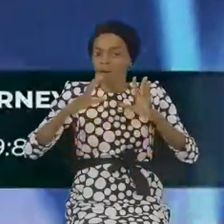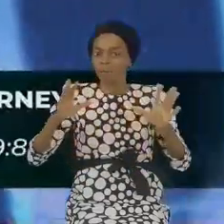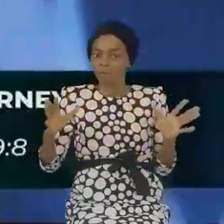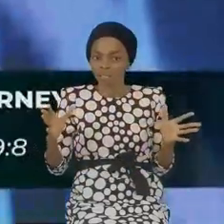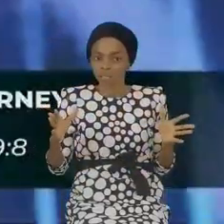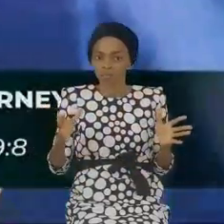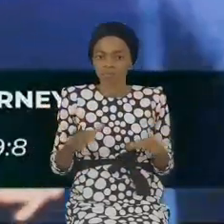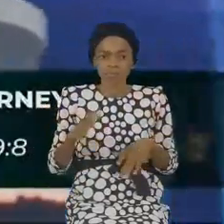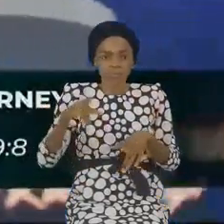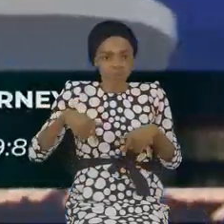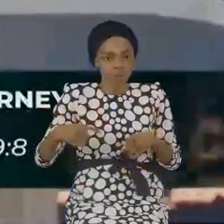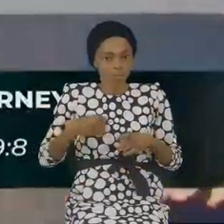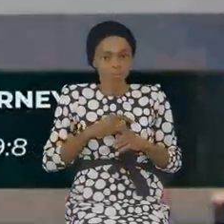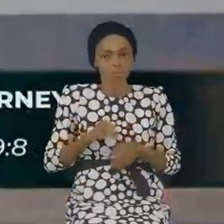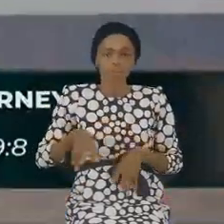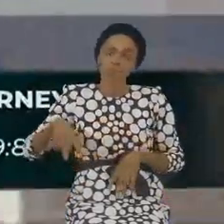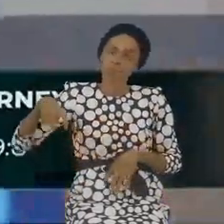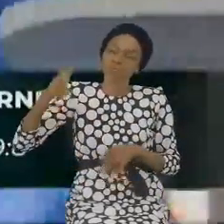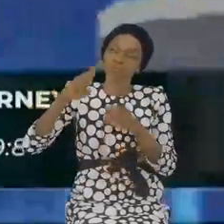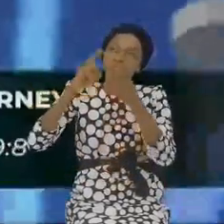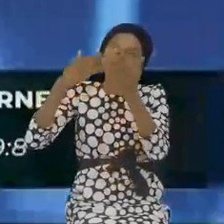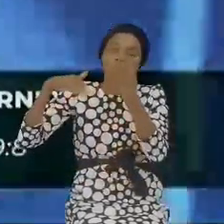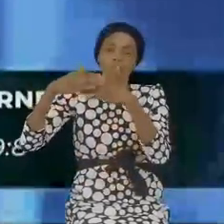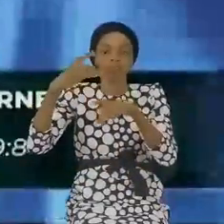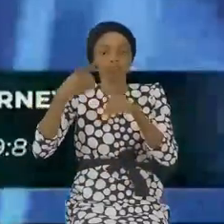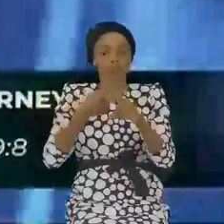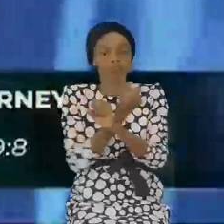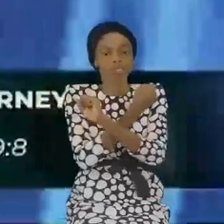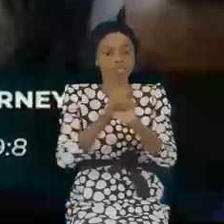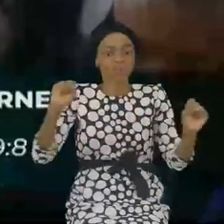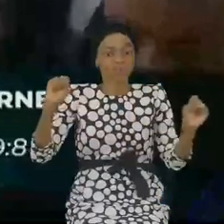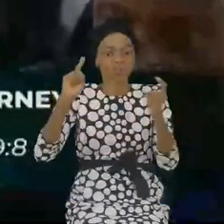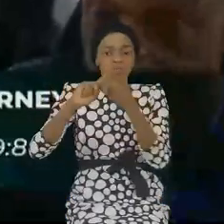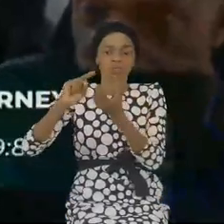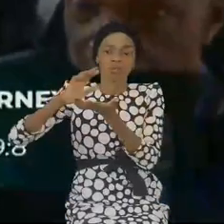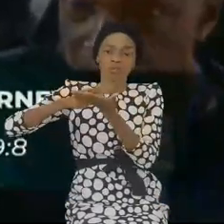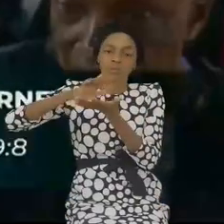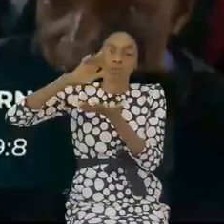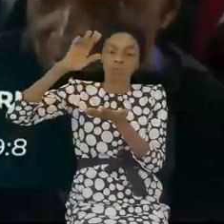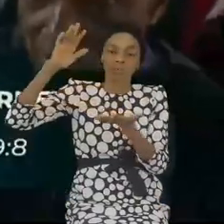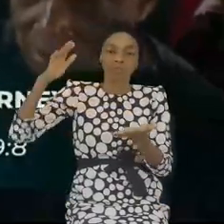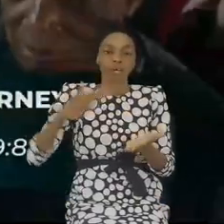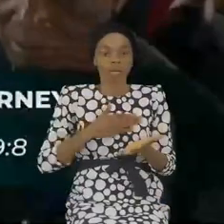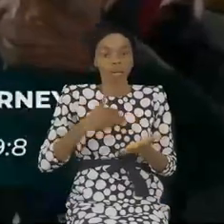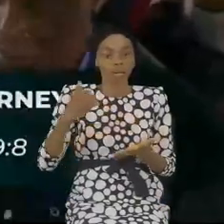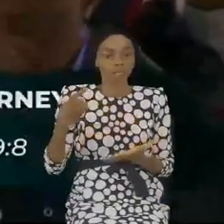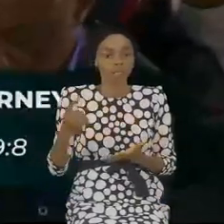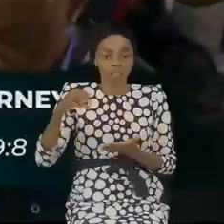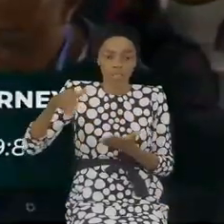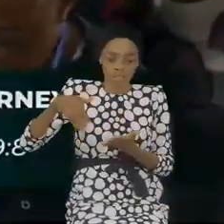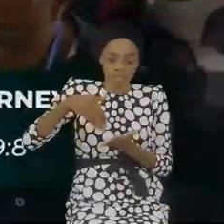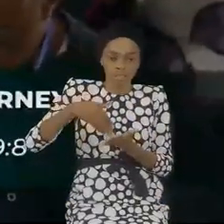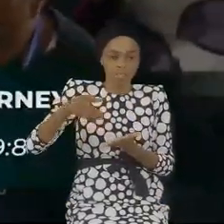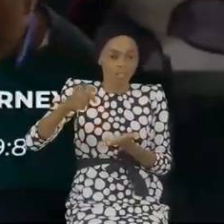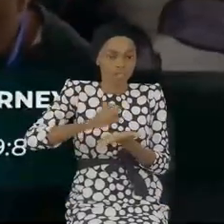en voyage, en marche pour le ciel de la justification, la glorification, et au milieu, il y a la sanctification